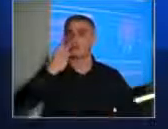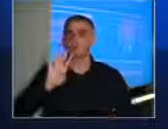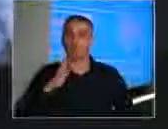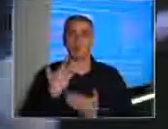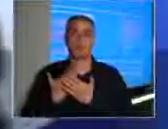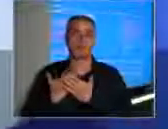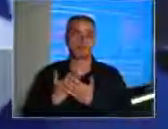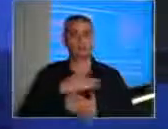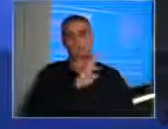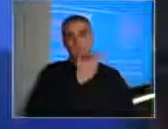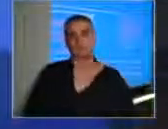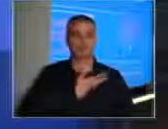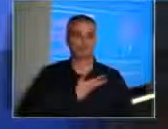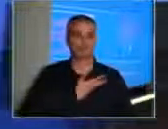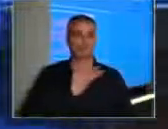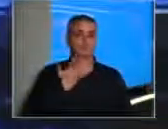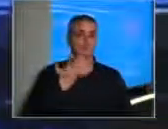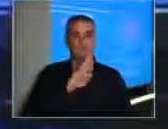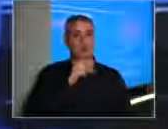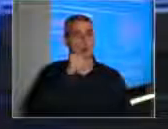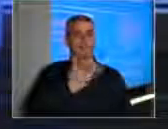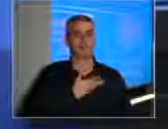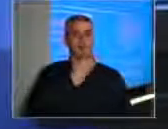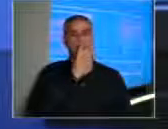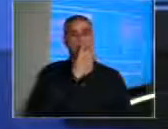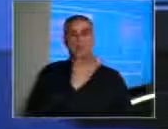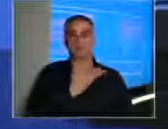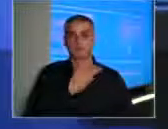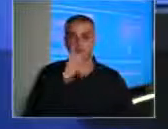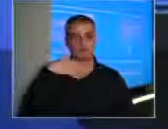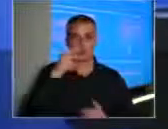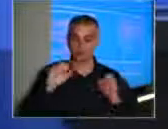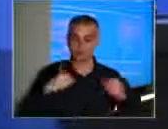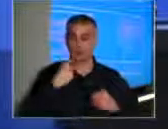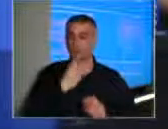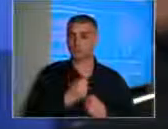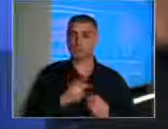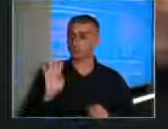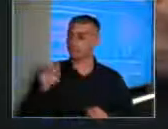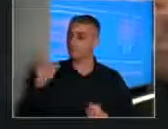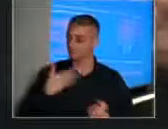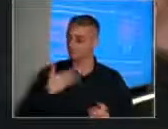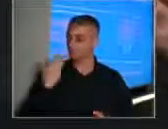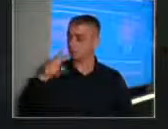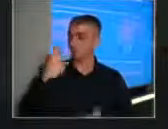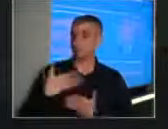ממליצים, ובני גנץ קיבל, והכחול לבן קיבלו 40 ממליצים. יכול להיות שהנשיא יאמר, נתניהו, אתה קיבלת יותר ממליצים,